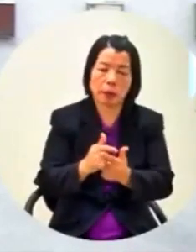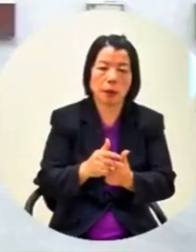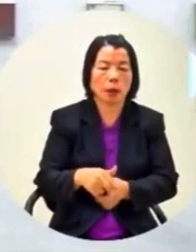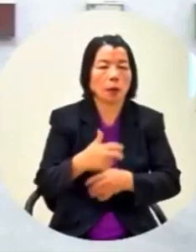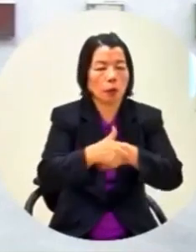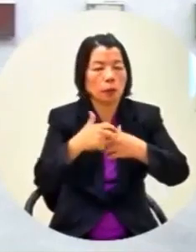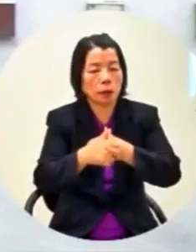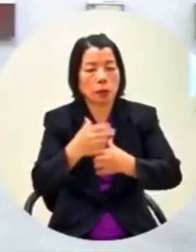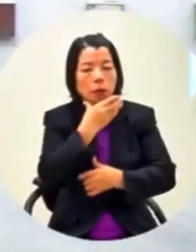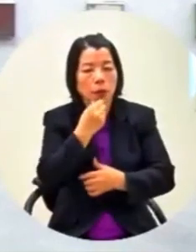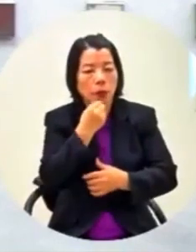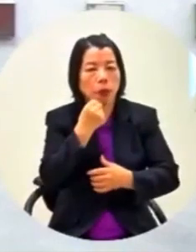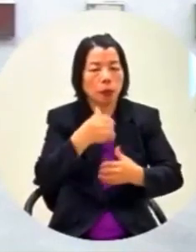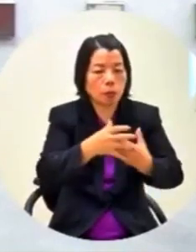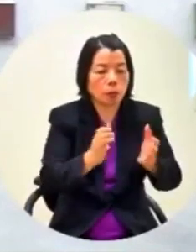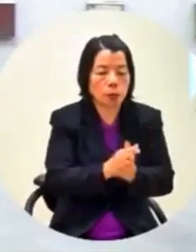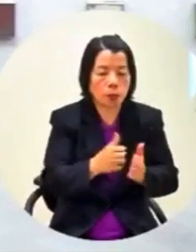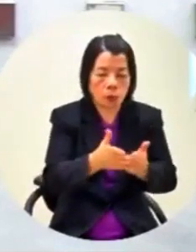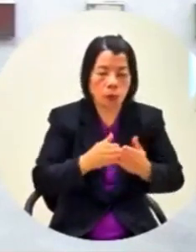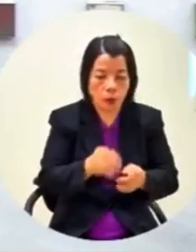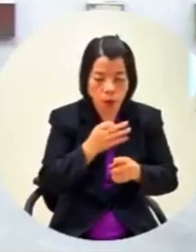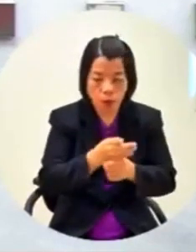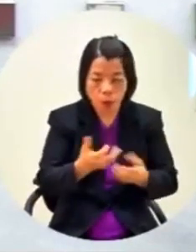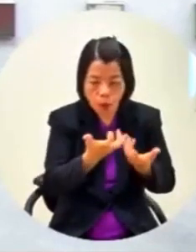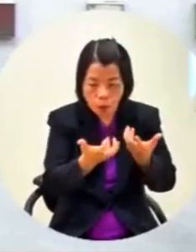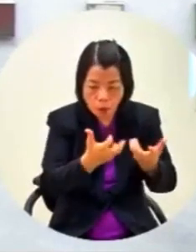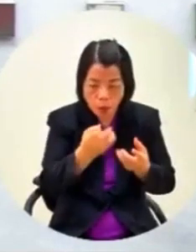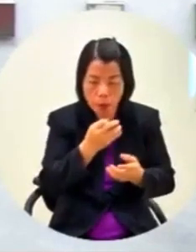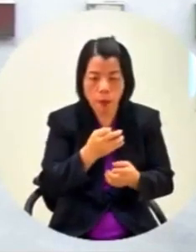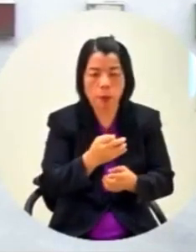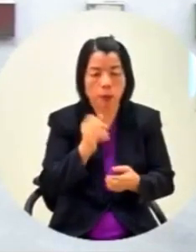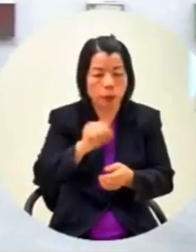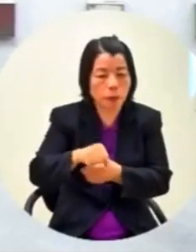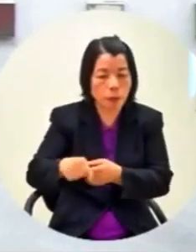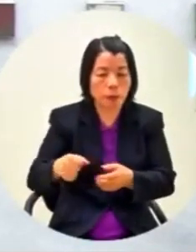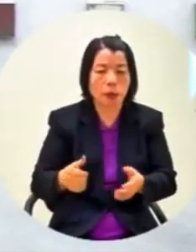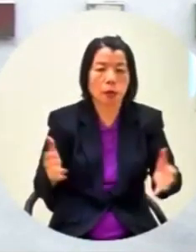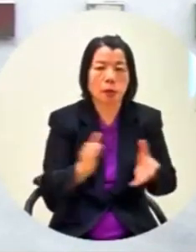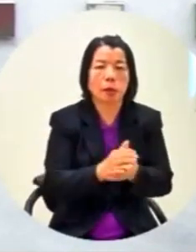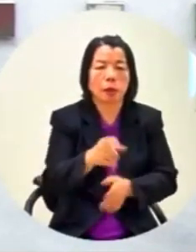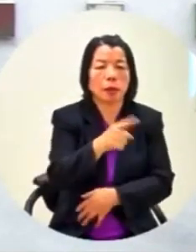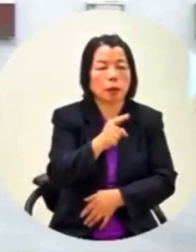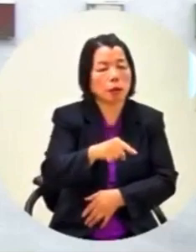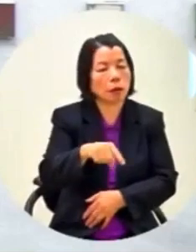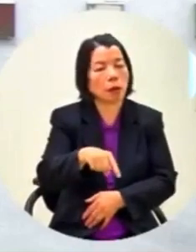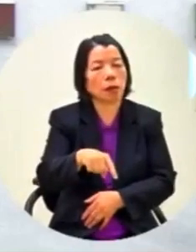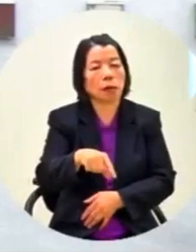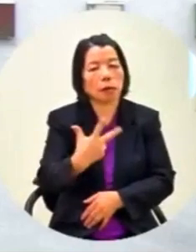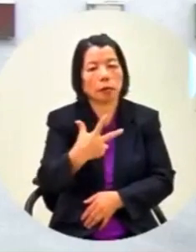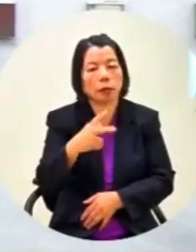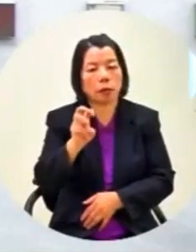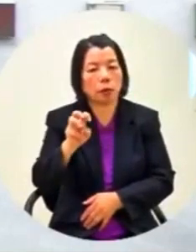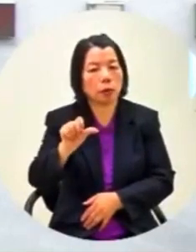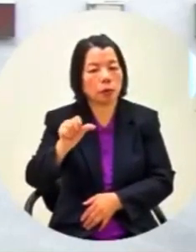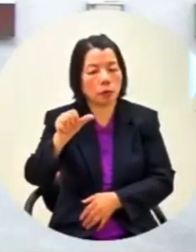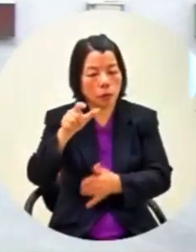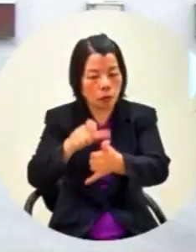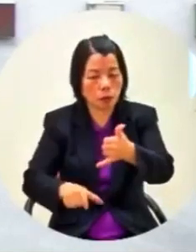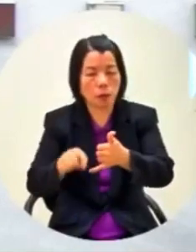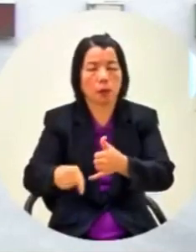料，我们分批核定，目前已经核定了1735案，核发